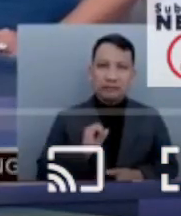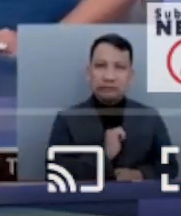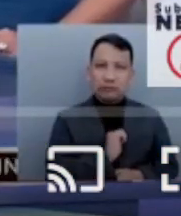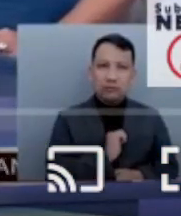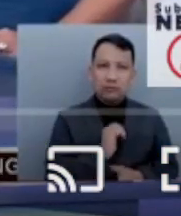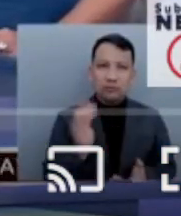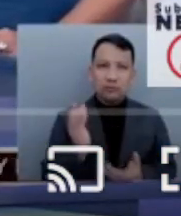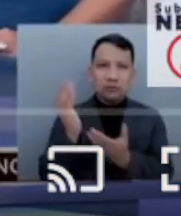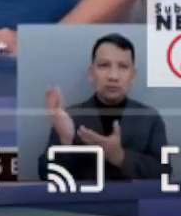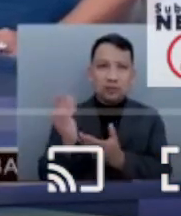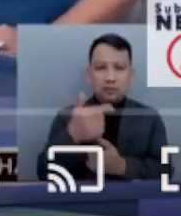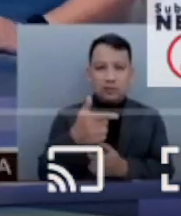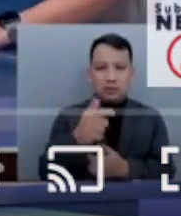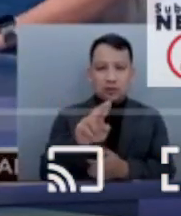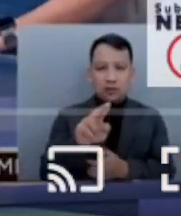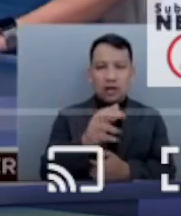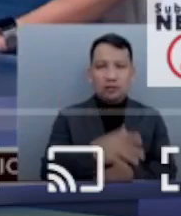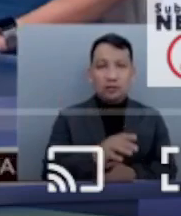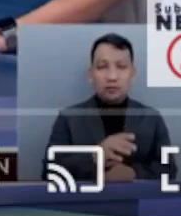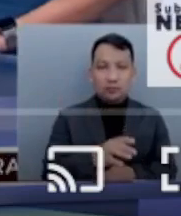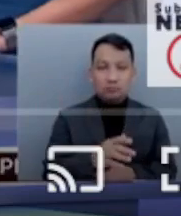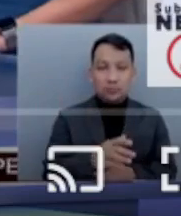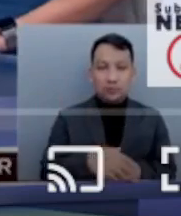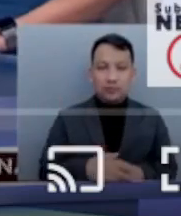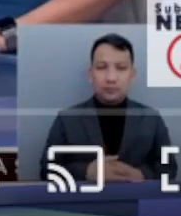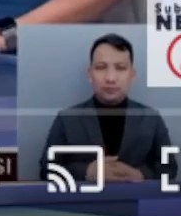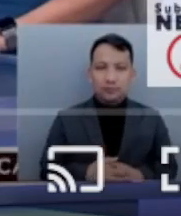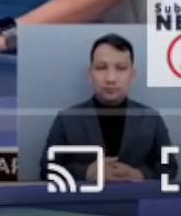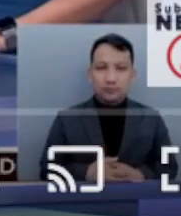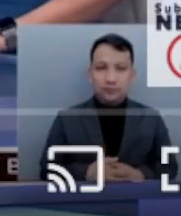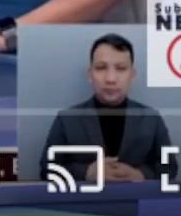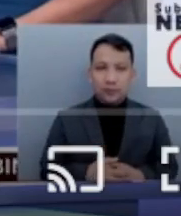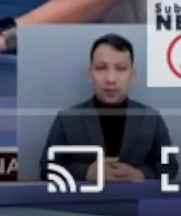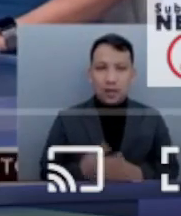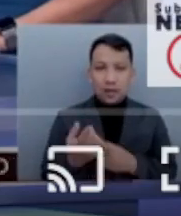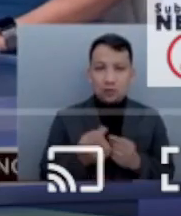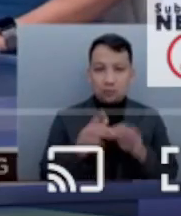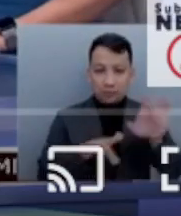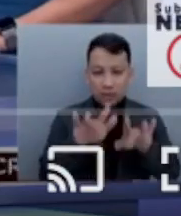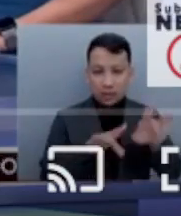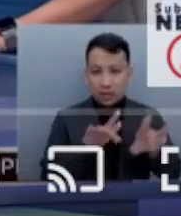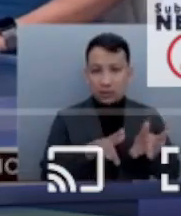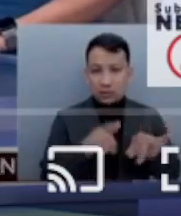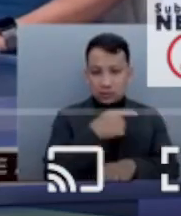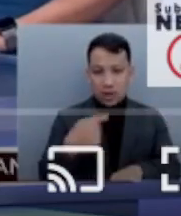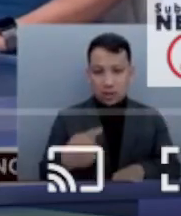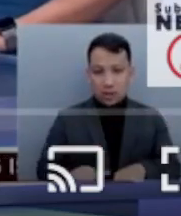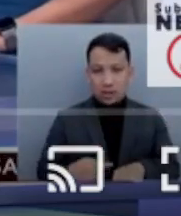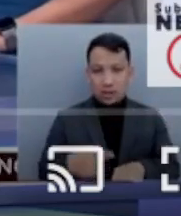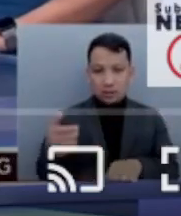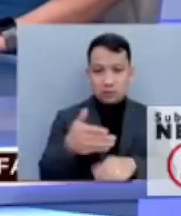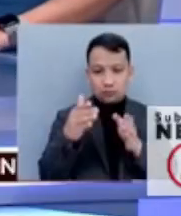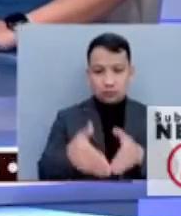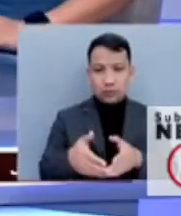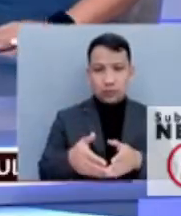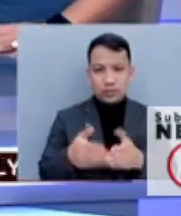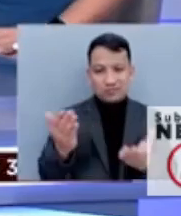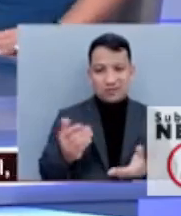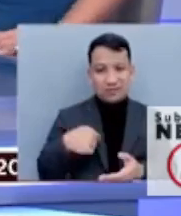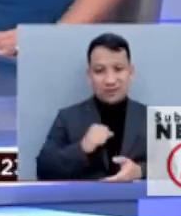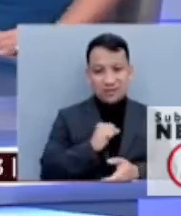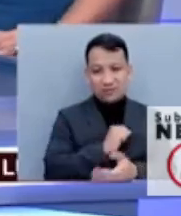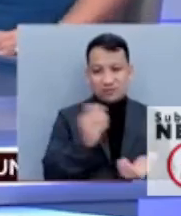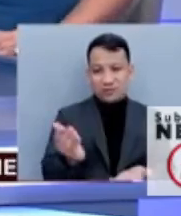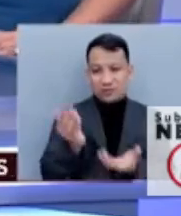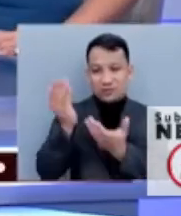sa UN General Assembly ang pag-aharas ng China sa mga Pilipinong mga isda sa West Philippine Sea. Pero mismo si Senate President Vic Zubiri,